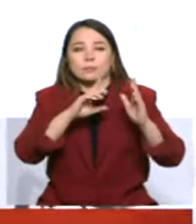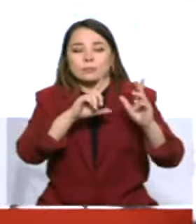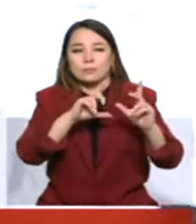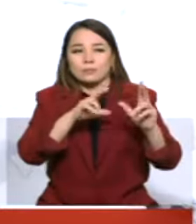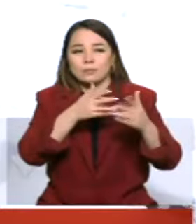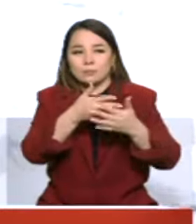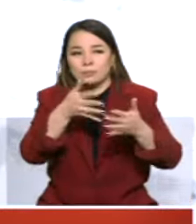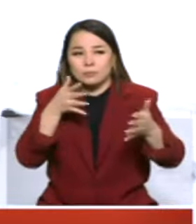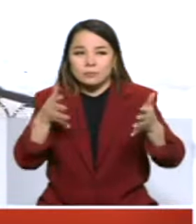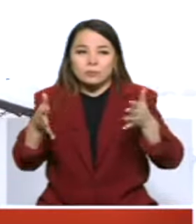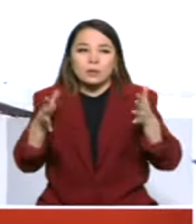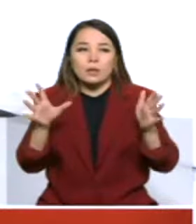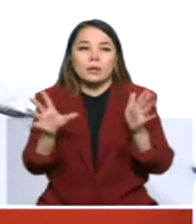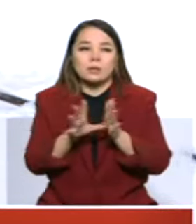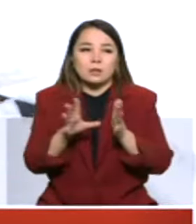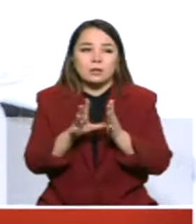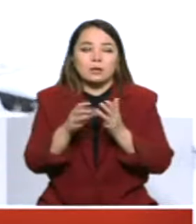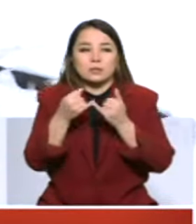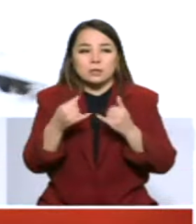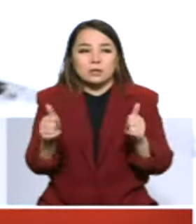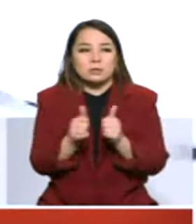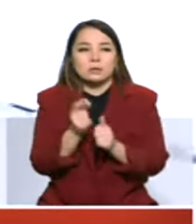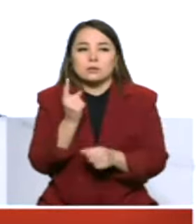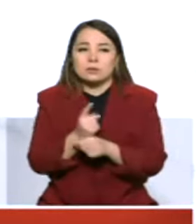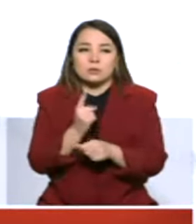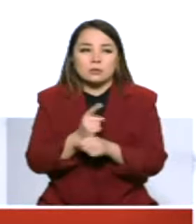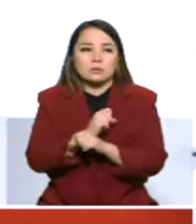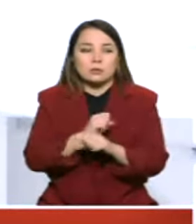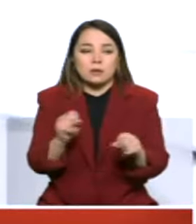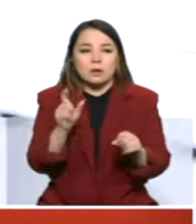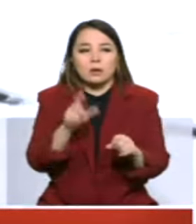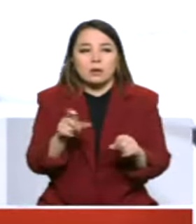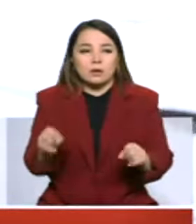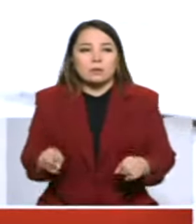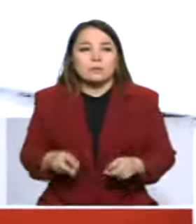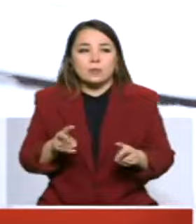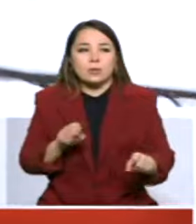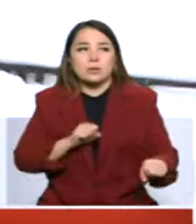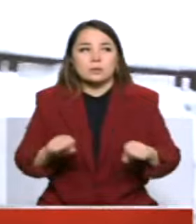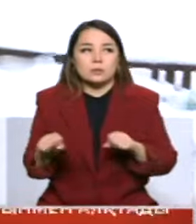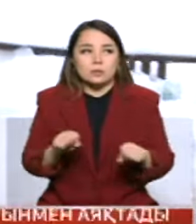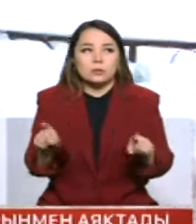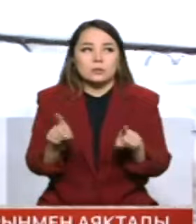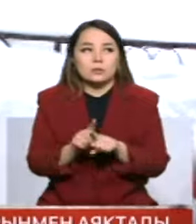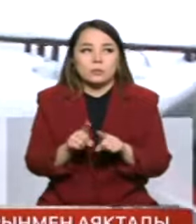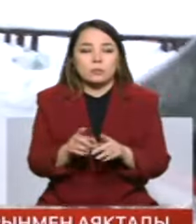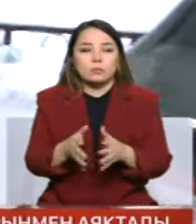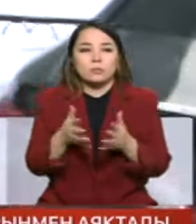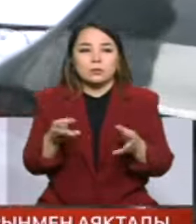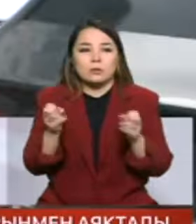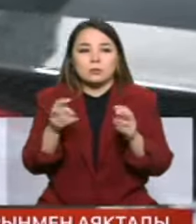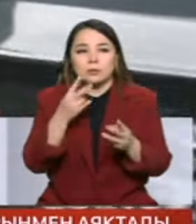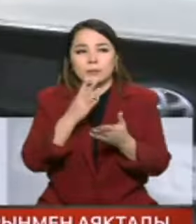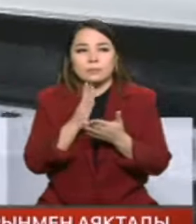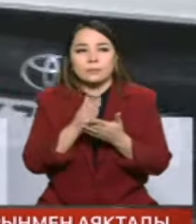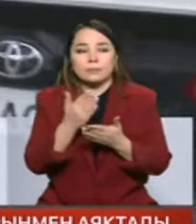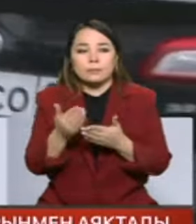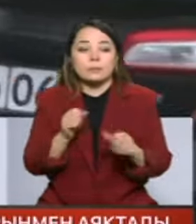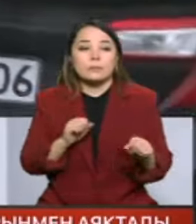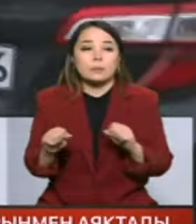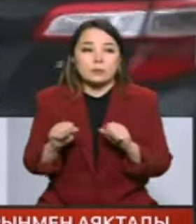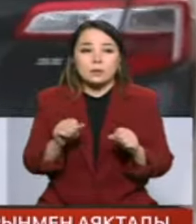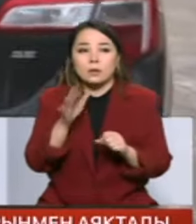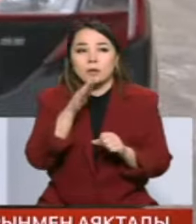электр желілерінен адамдар мейлінше алыс болулары қажет. Себебі бұл адам өміріне жер сілкінген кезде үлкен қауіп төндіреді. Жер